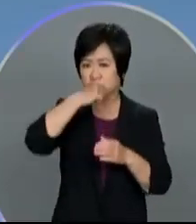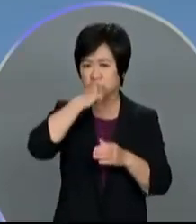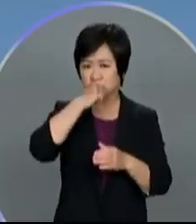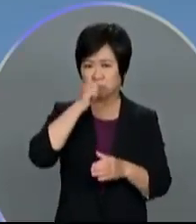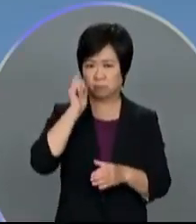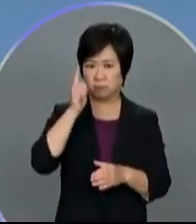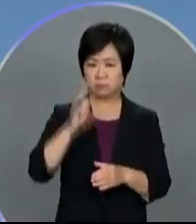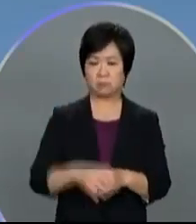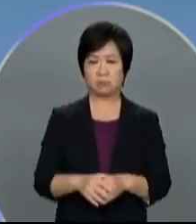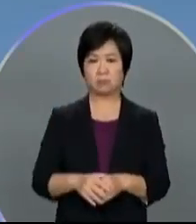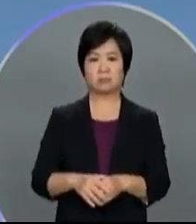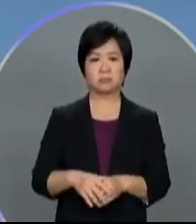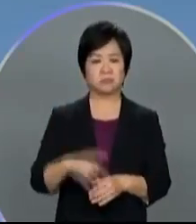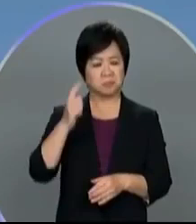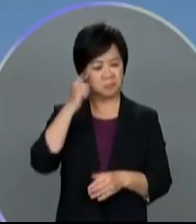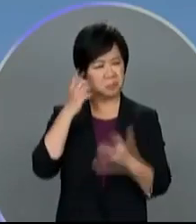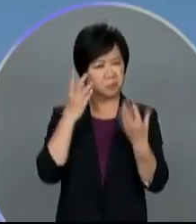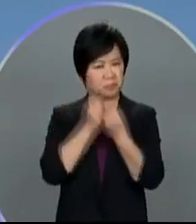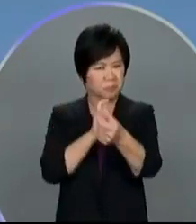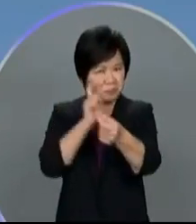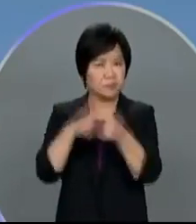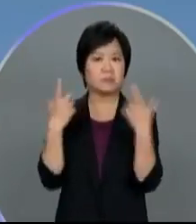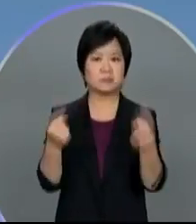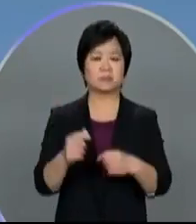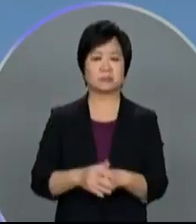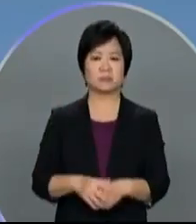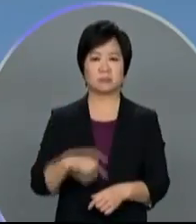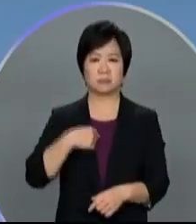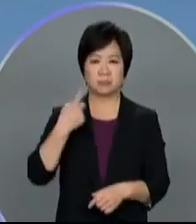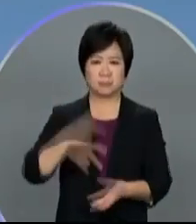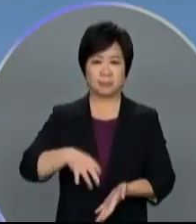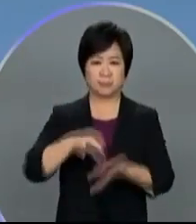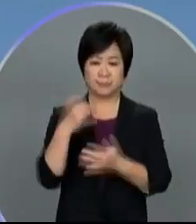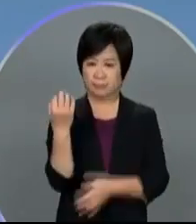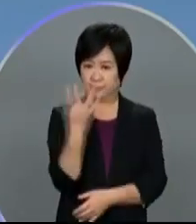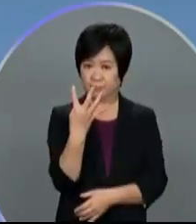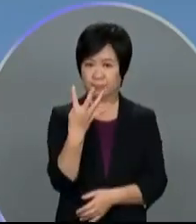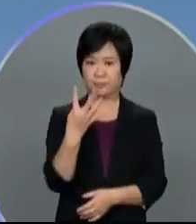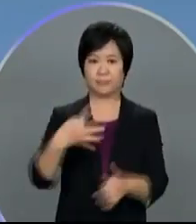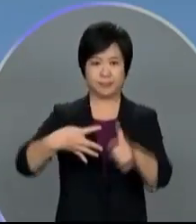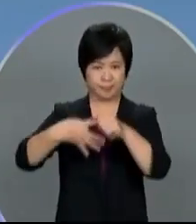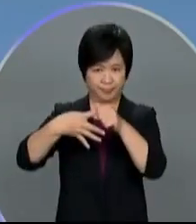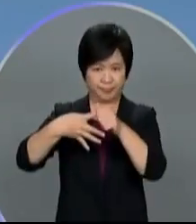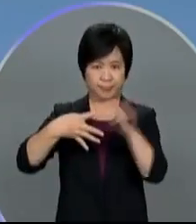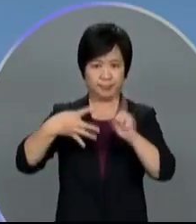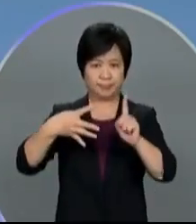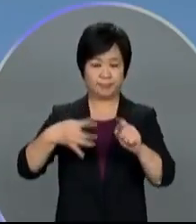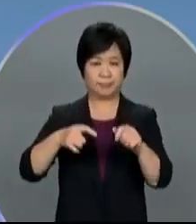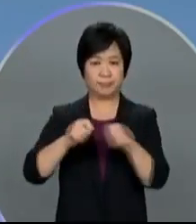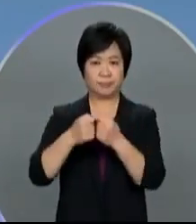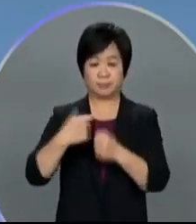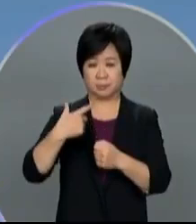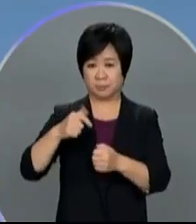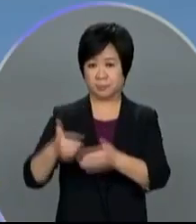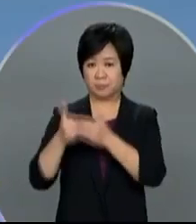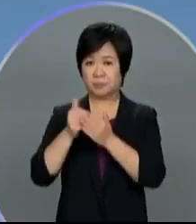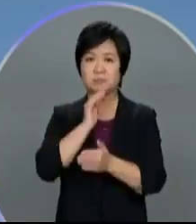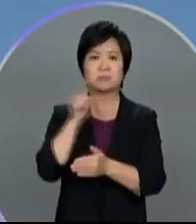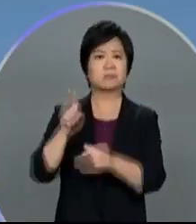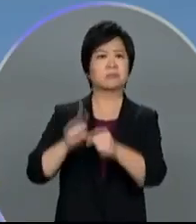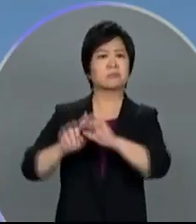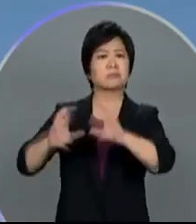必须要有共同的认知。在这里，我再把这四个认知说一遍。第一，破坏台海现状的是中